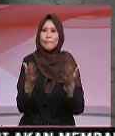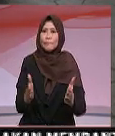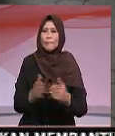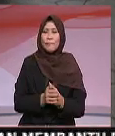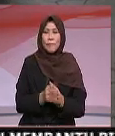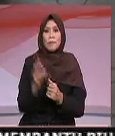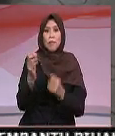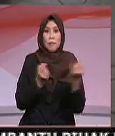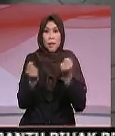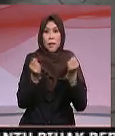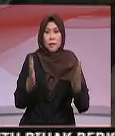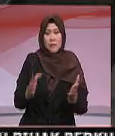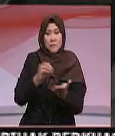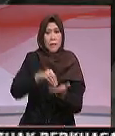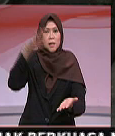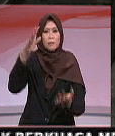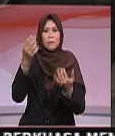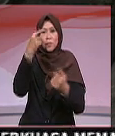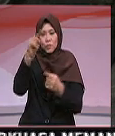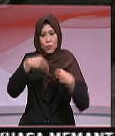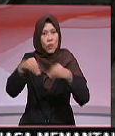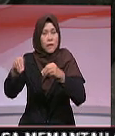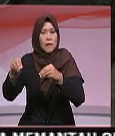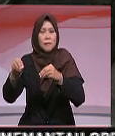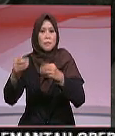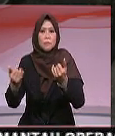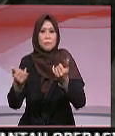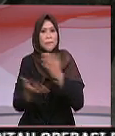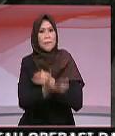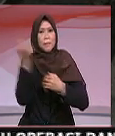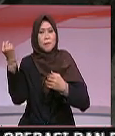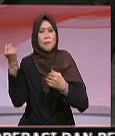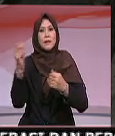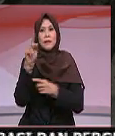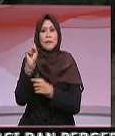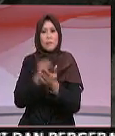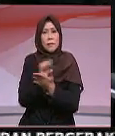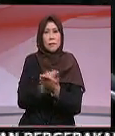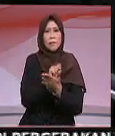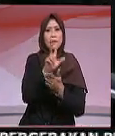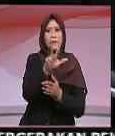Tiga buah kereta mewah yang digunakan untuk kegiatan berkenaan turut disita. Kes disiasat mengikut